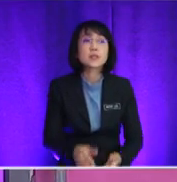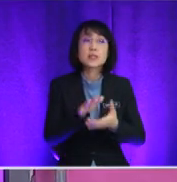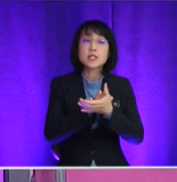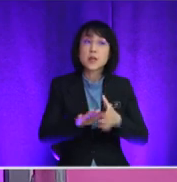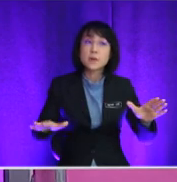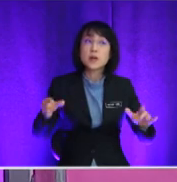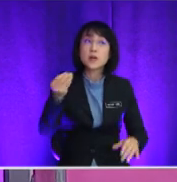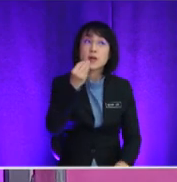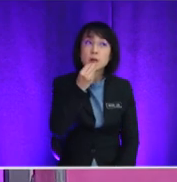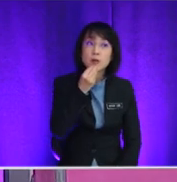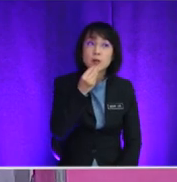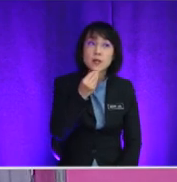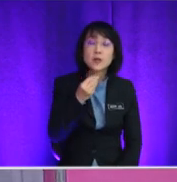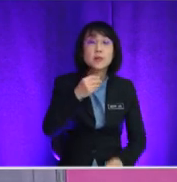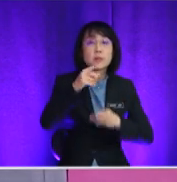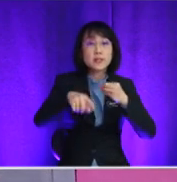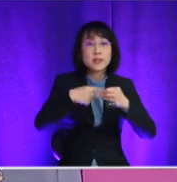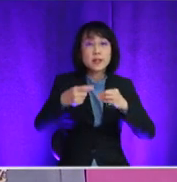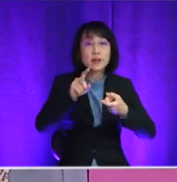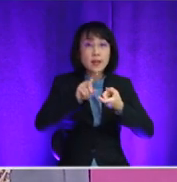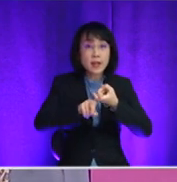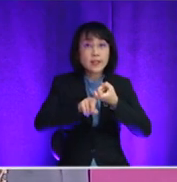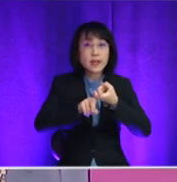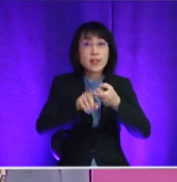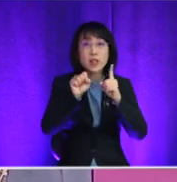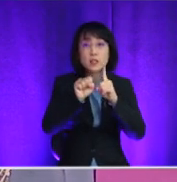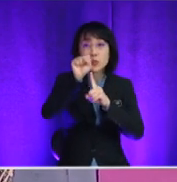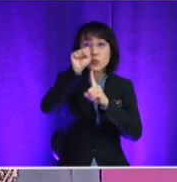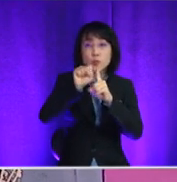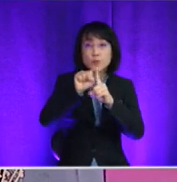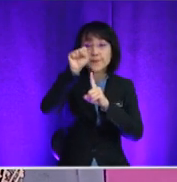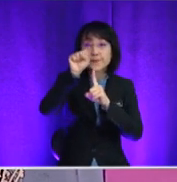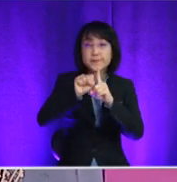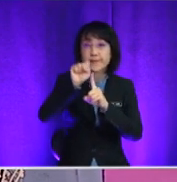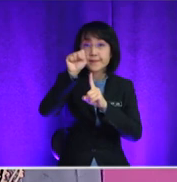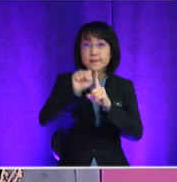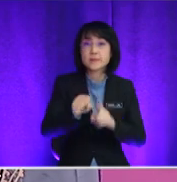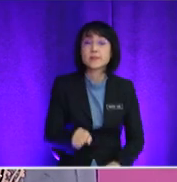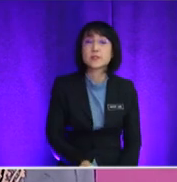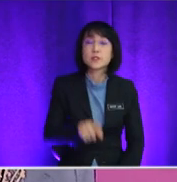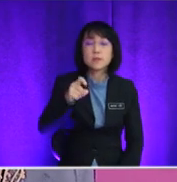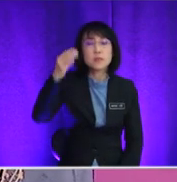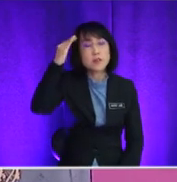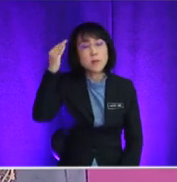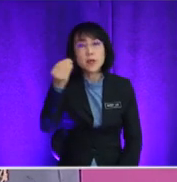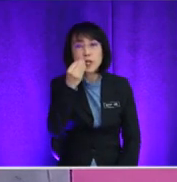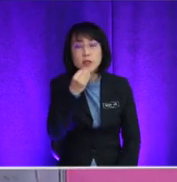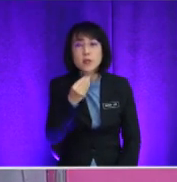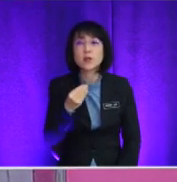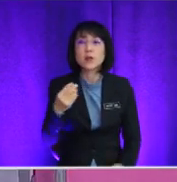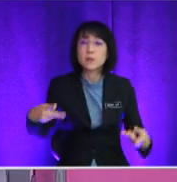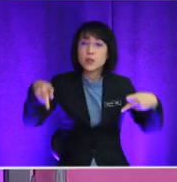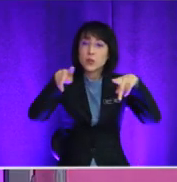makanan terkait dengan suhu jadi kita kan tahu makanan itu perlu disimpan dalam peti sejuk perlu